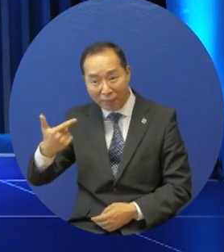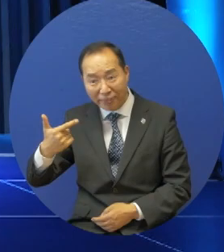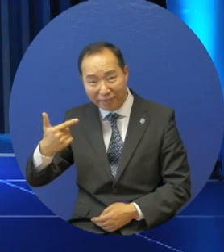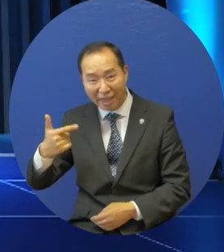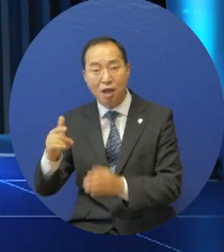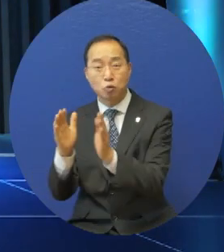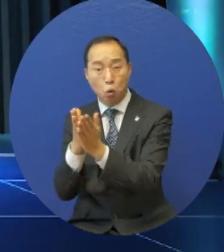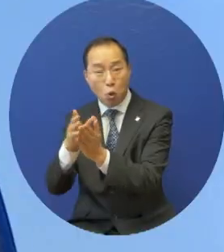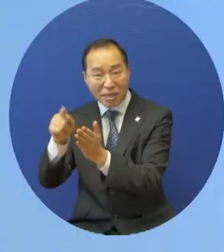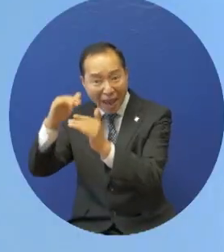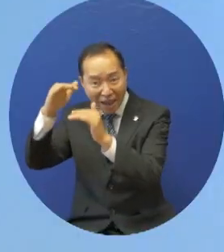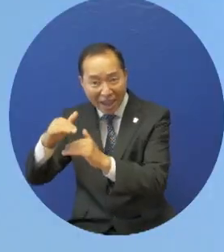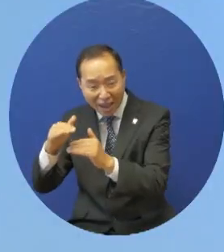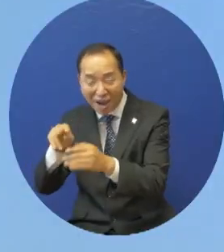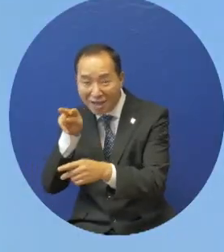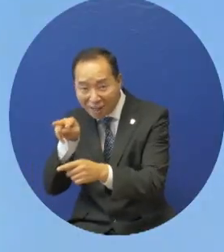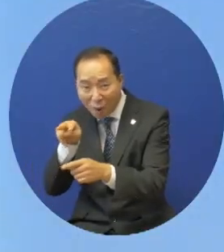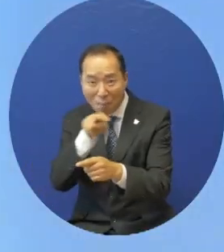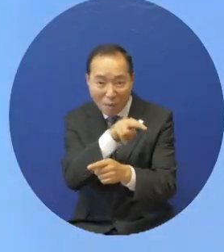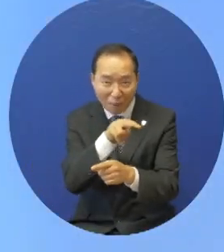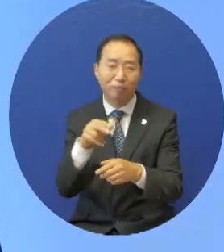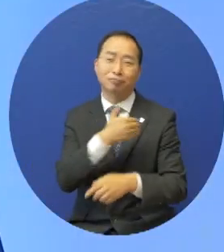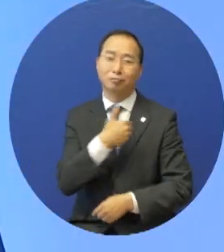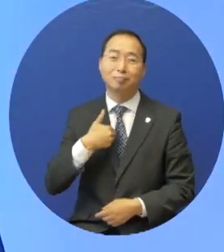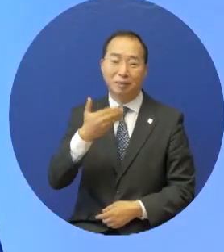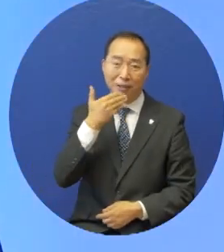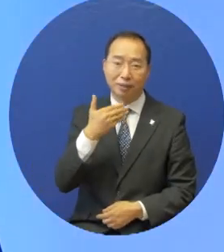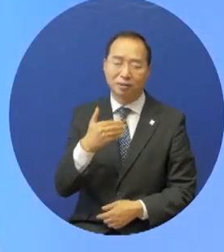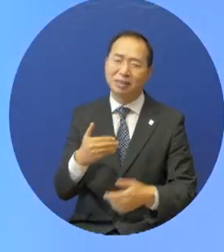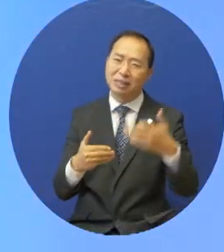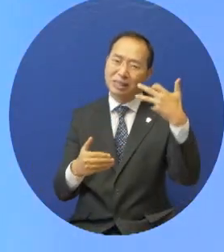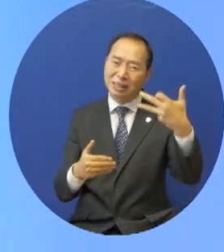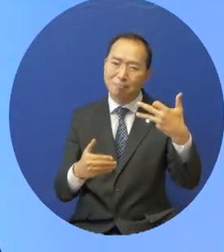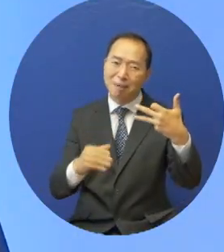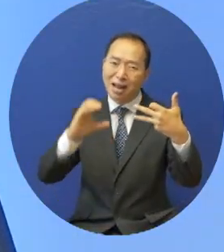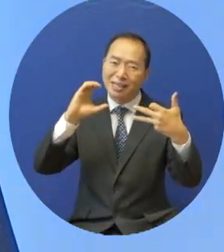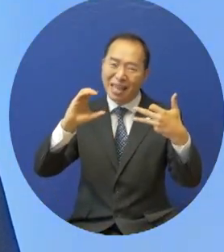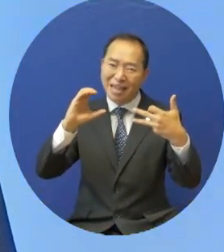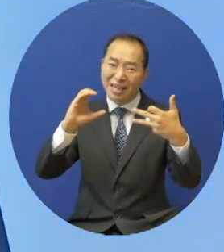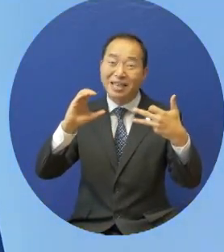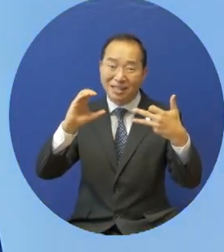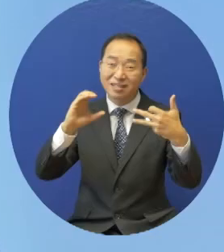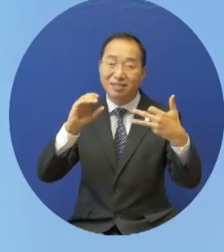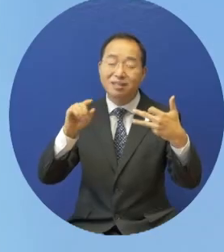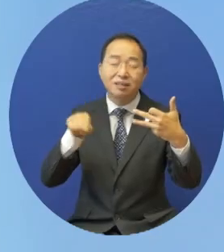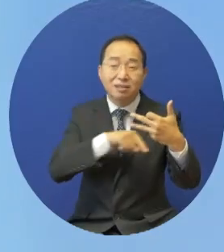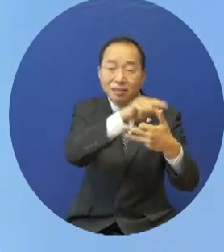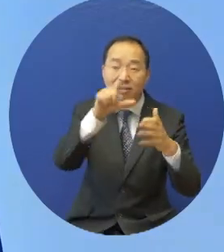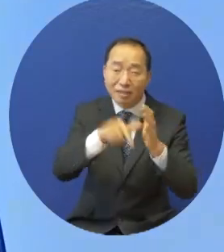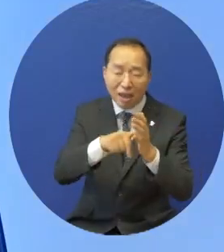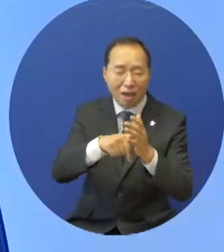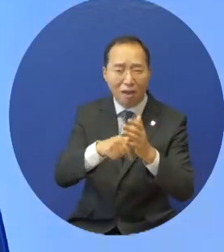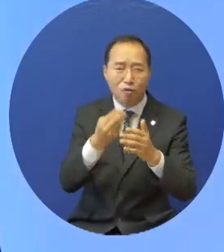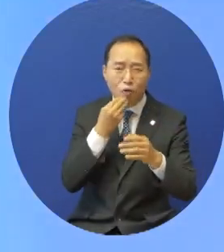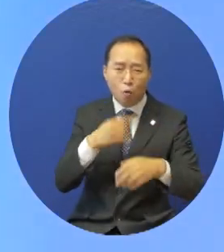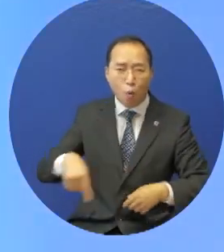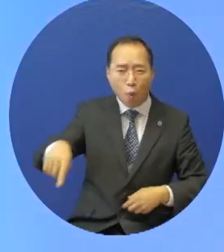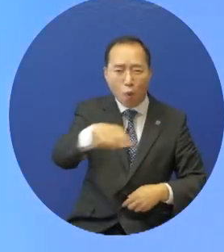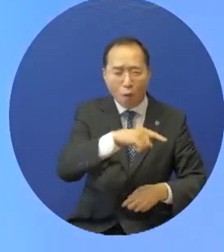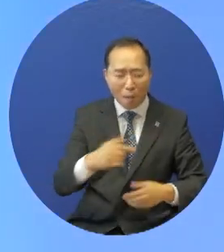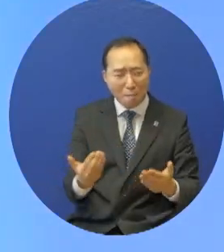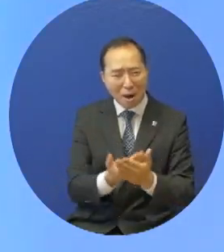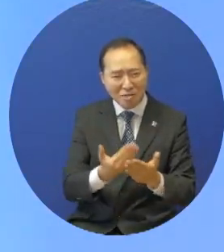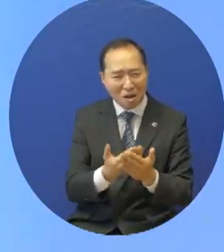요 정도를 읽으면 그래도 18세기를 전후해서 그 서울의 어떤 다이나믹함 그 발전상 굉장히 어떤